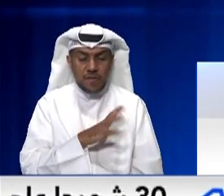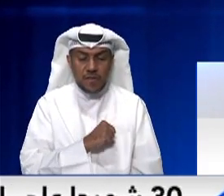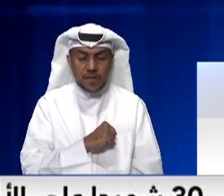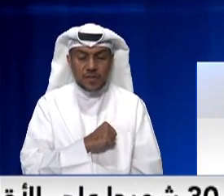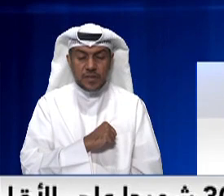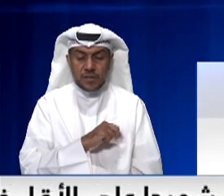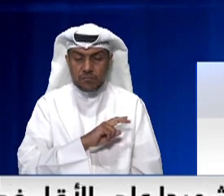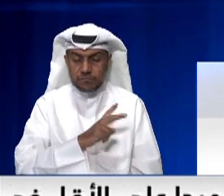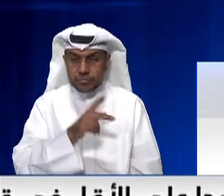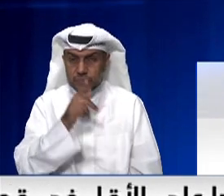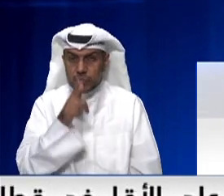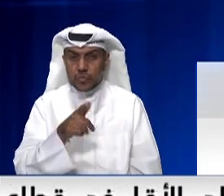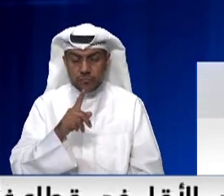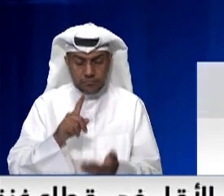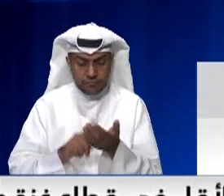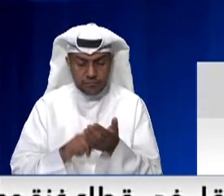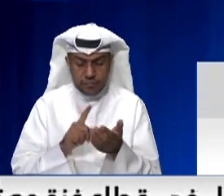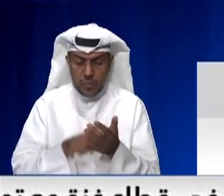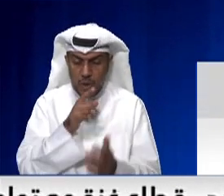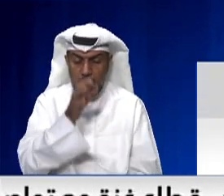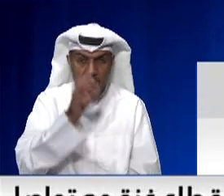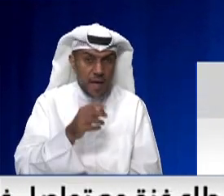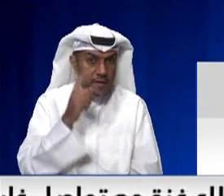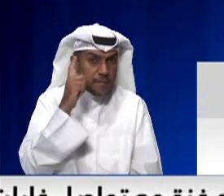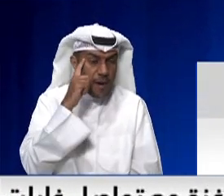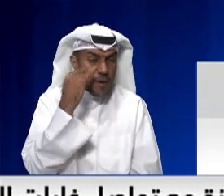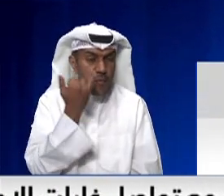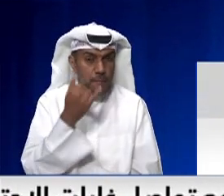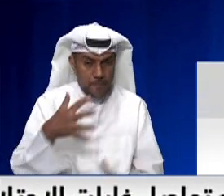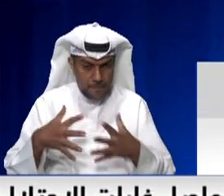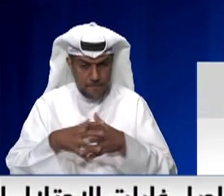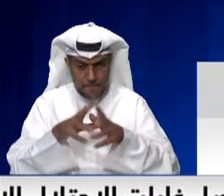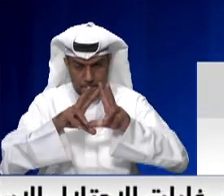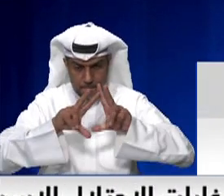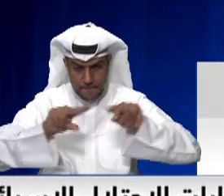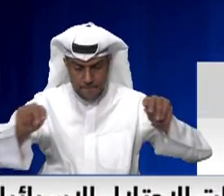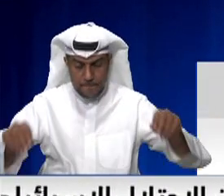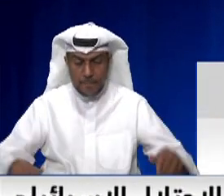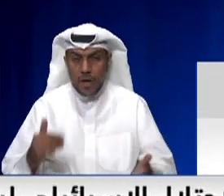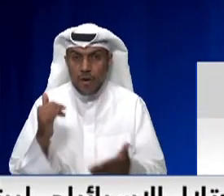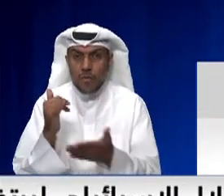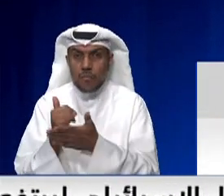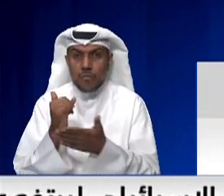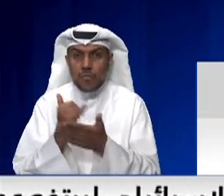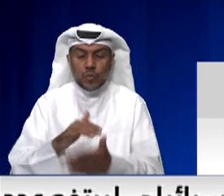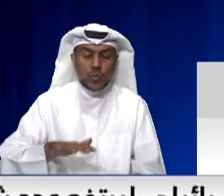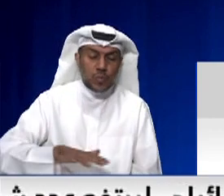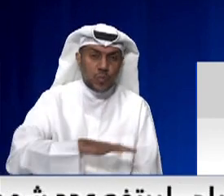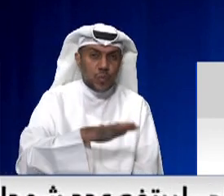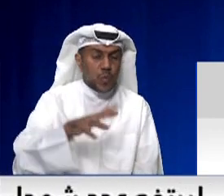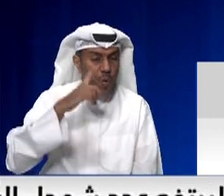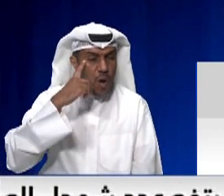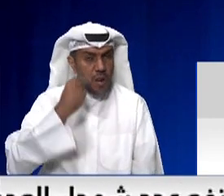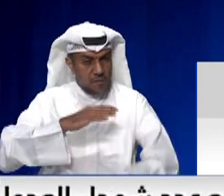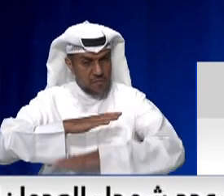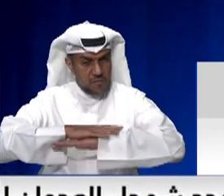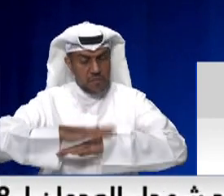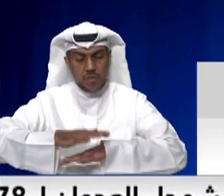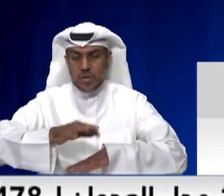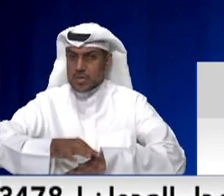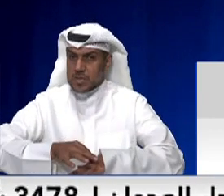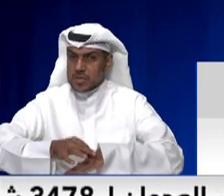الراهنة، مشددا كذلك على ضرورة تكافل المجتمع الدولي تجاه المسؤولية الأخلاقية